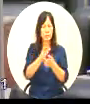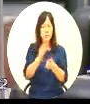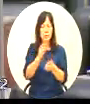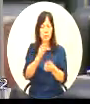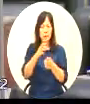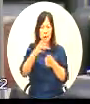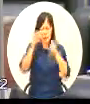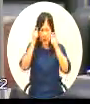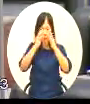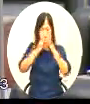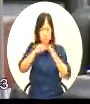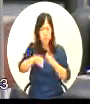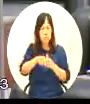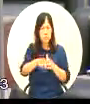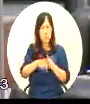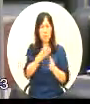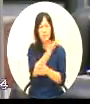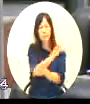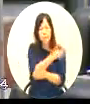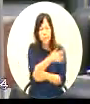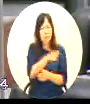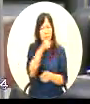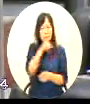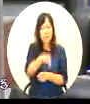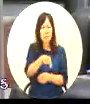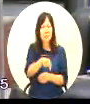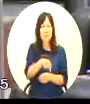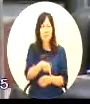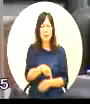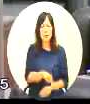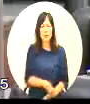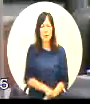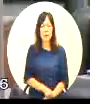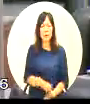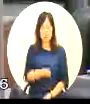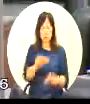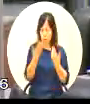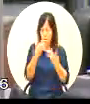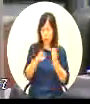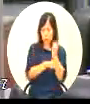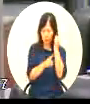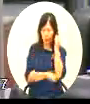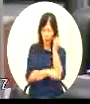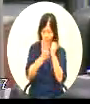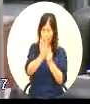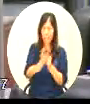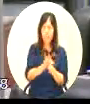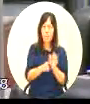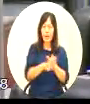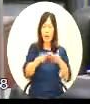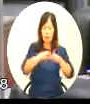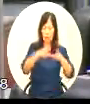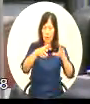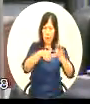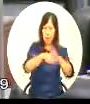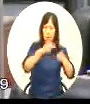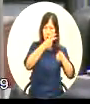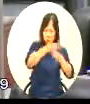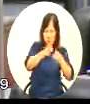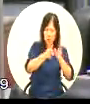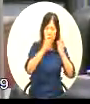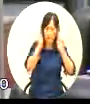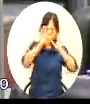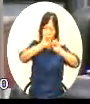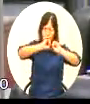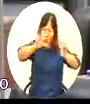们高雄市不管这是已经很明确的法令，我们也发个文正式的公告，